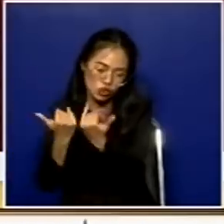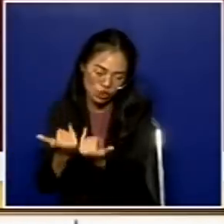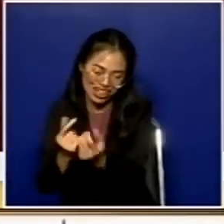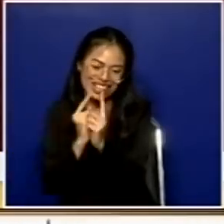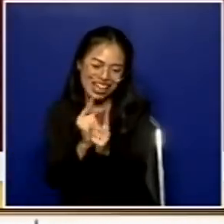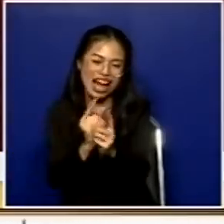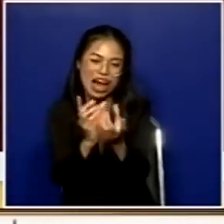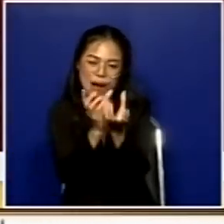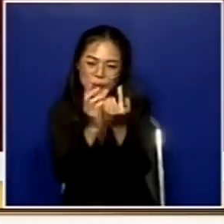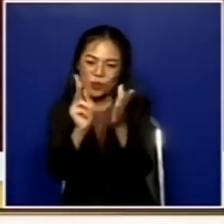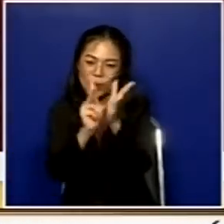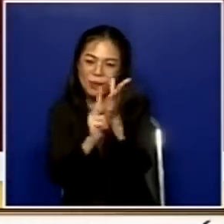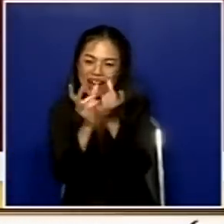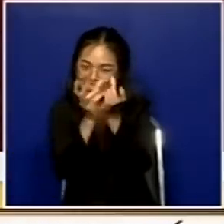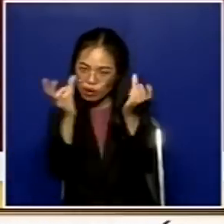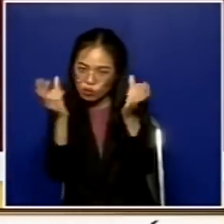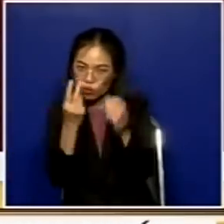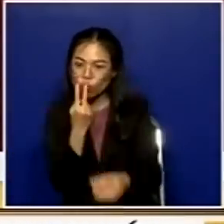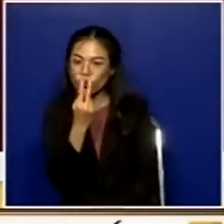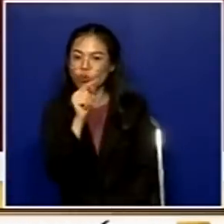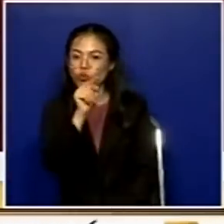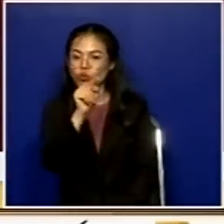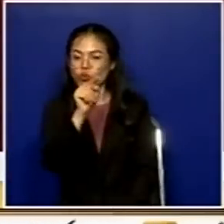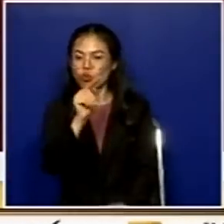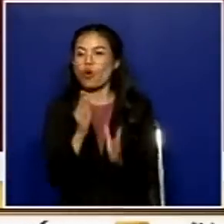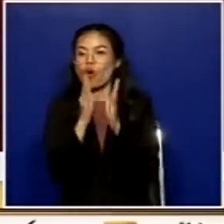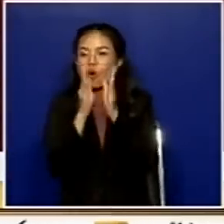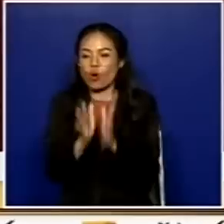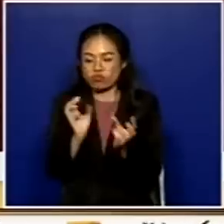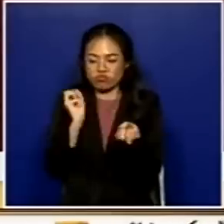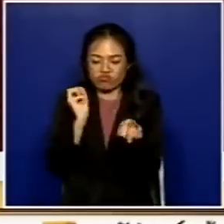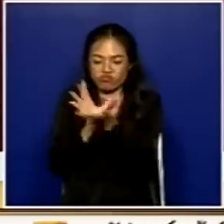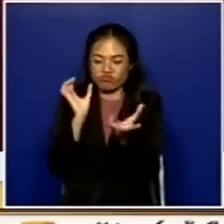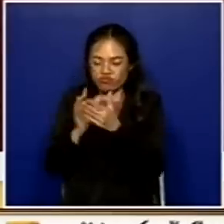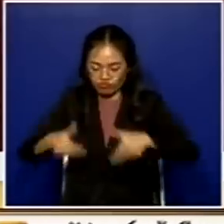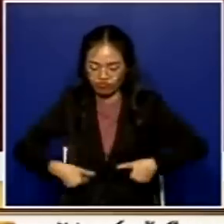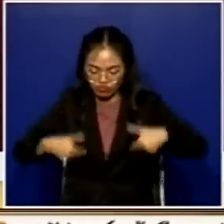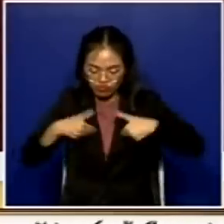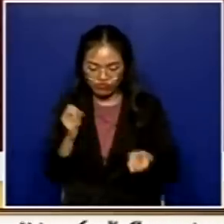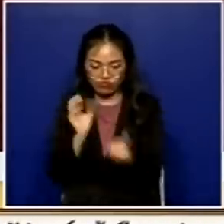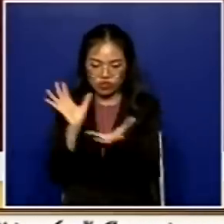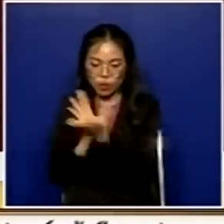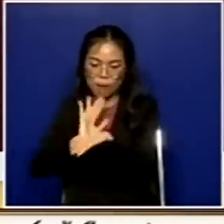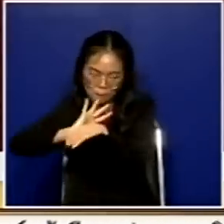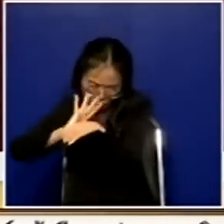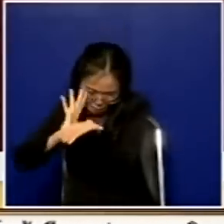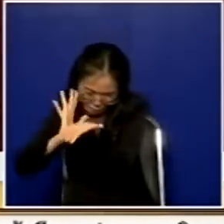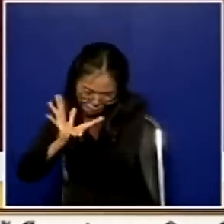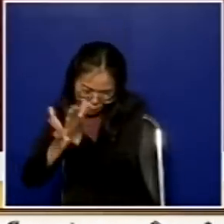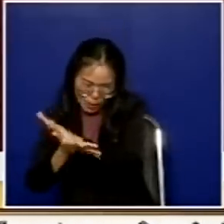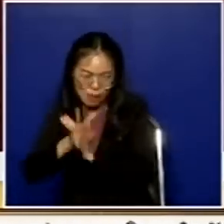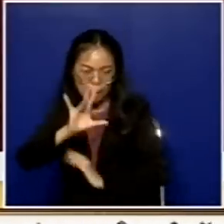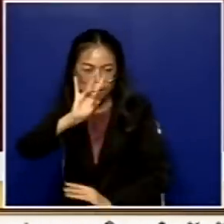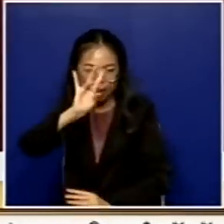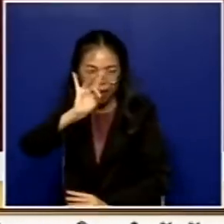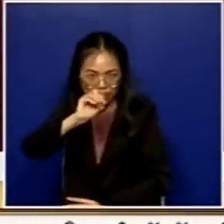60 ครับท่านสังเกตมยครับว่า คนที่ได้รบคามเหือด้อนเปลยนเป็น 85% สี